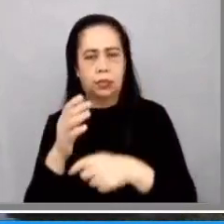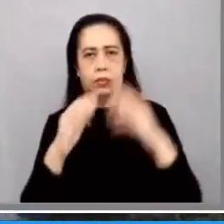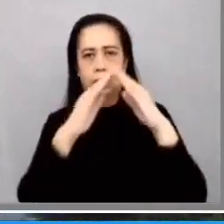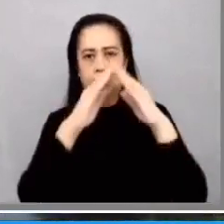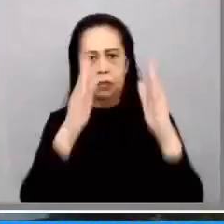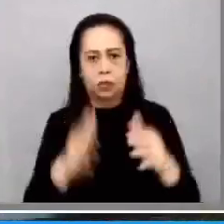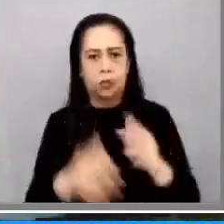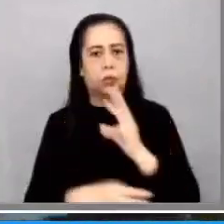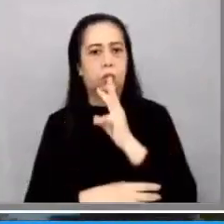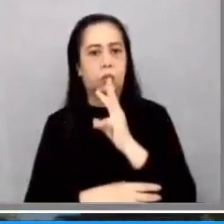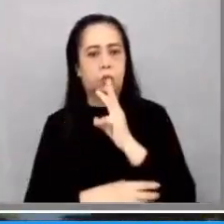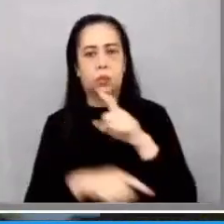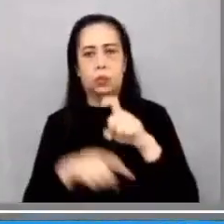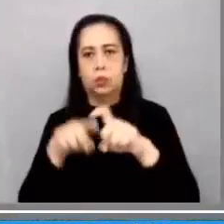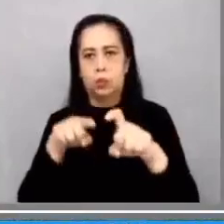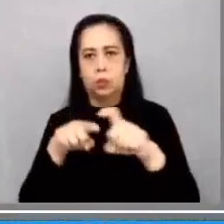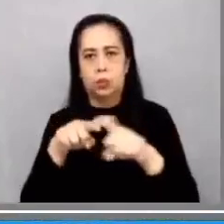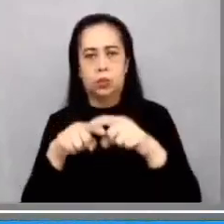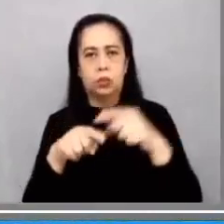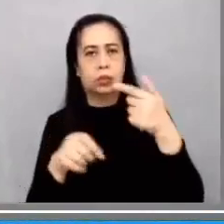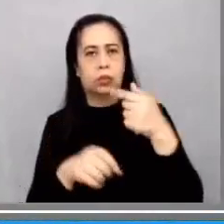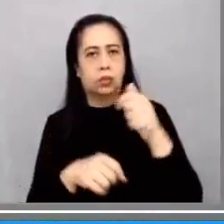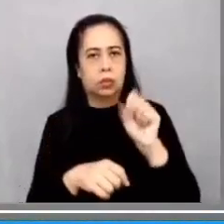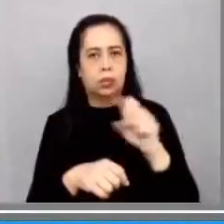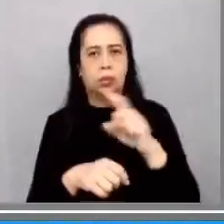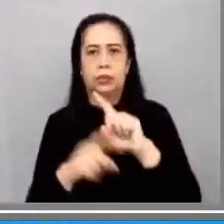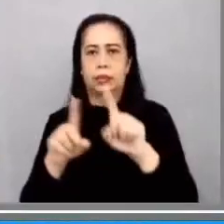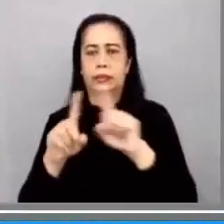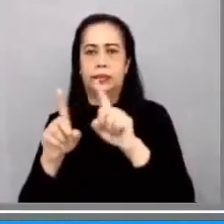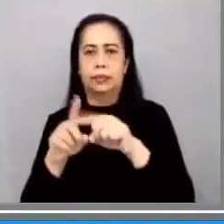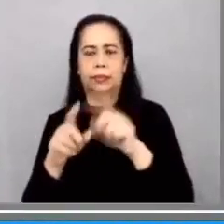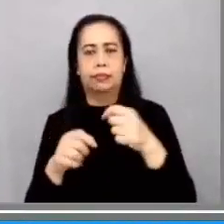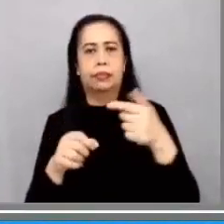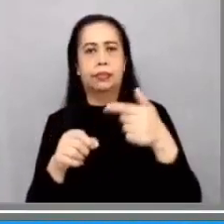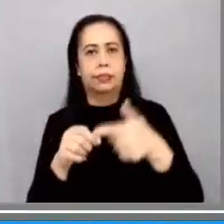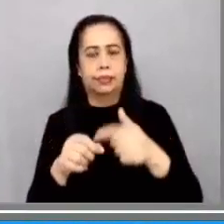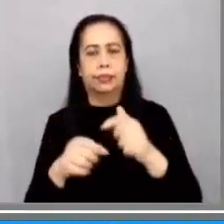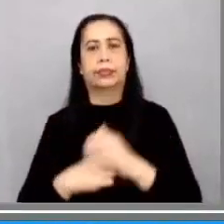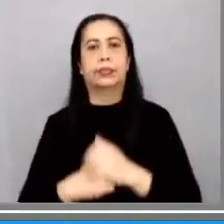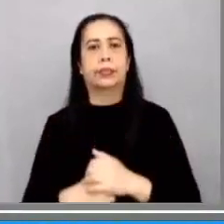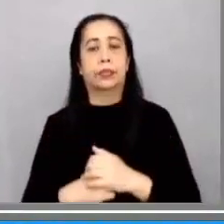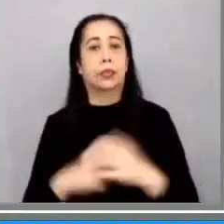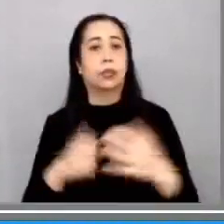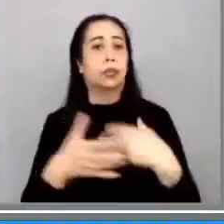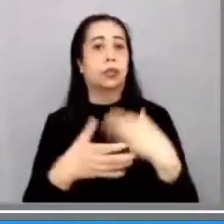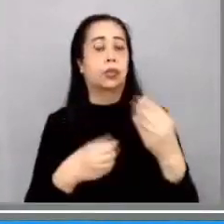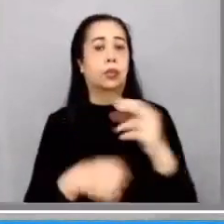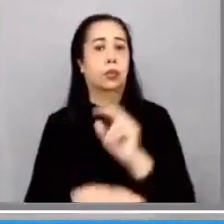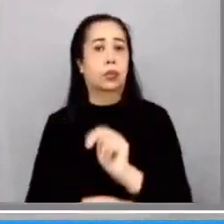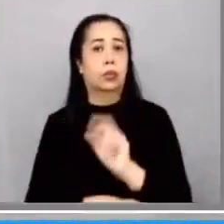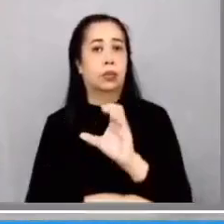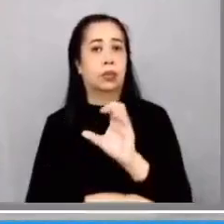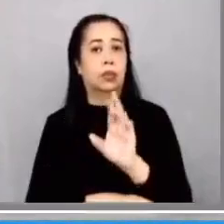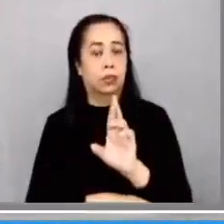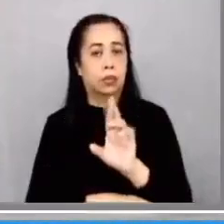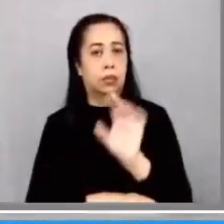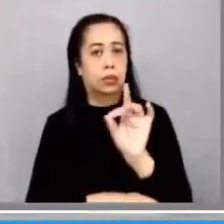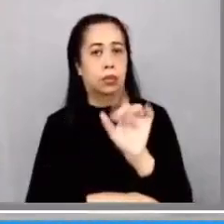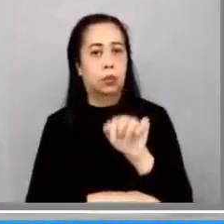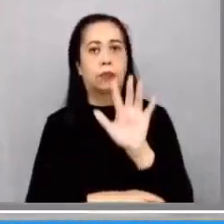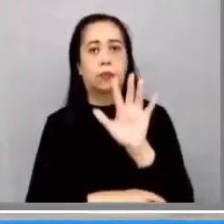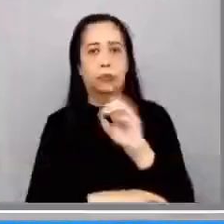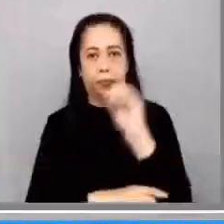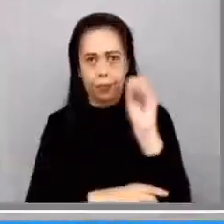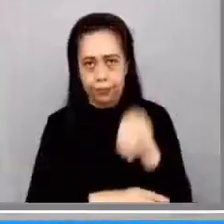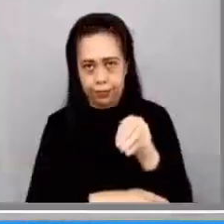tubig, kuryente, gas at iba pang produktong petrolyo. Sa labas naman ng National Capital Region, 8.5%